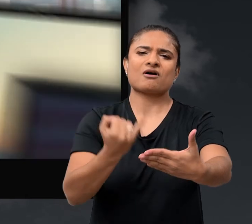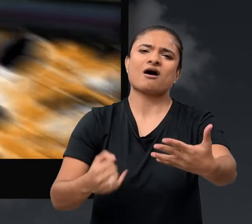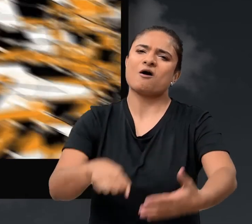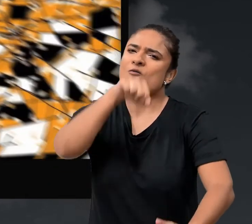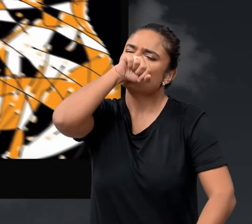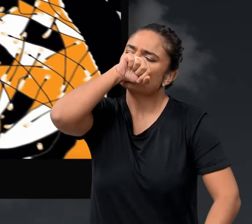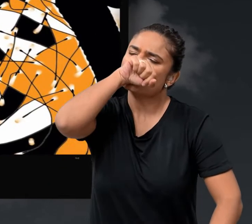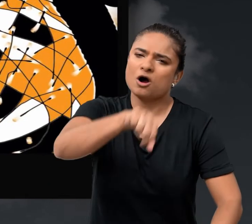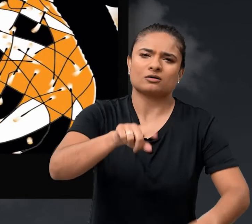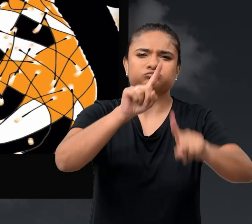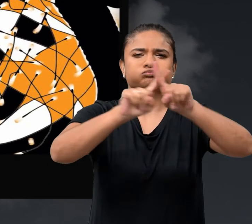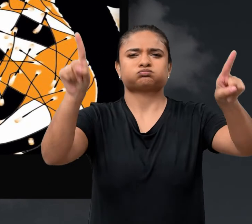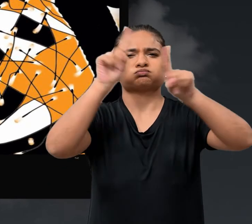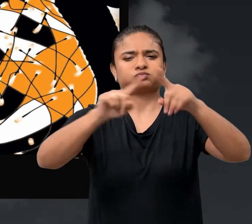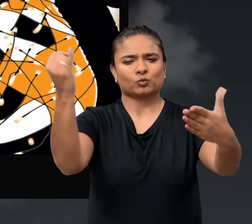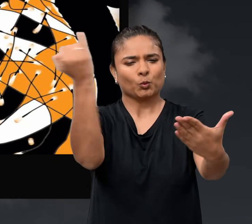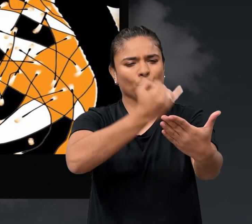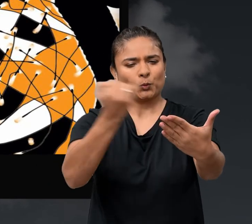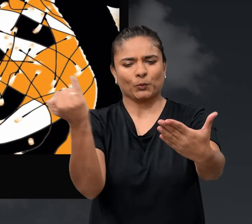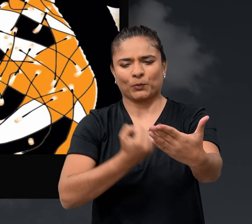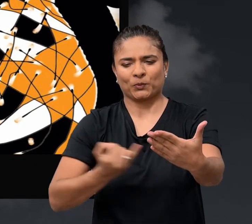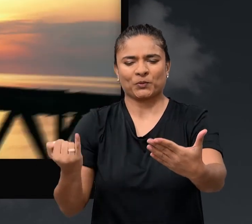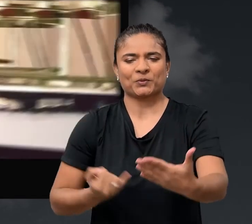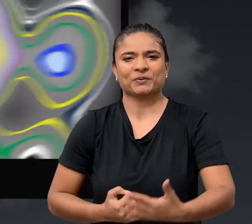spontaan en ik geniet.